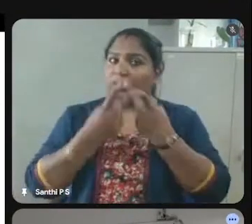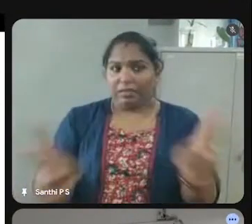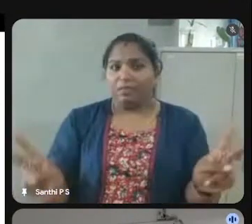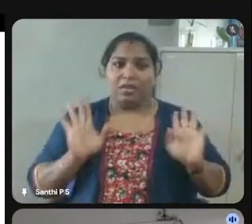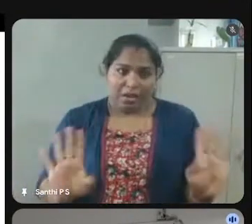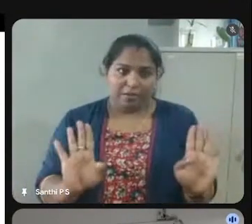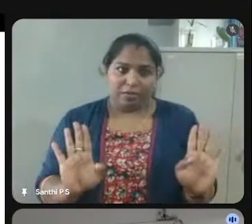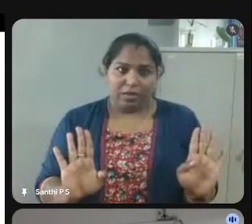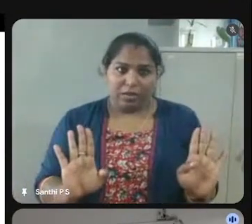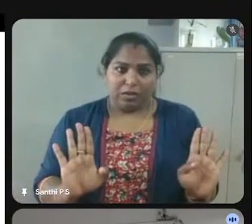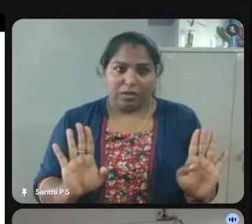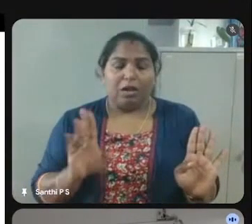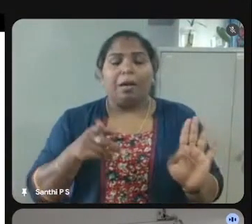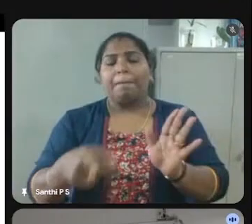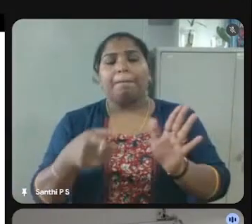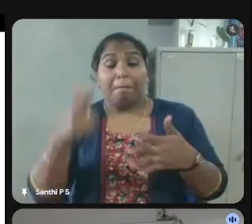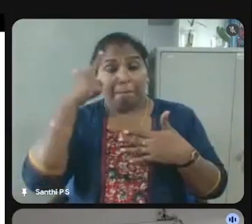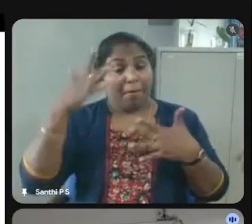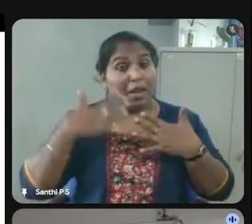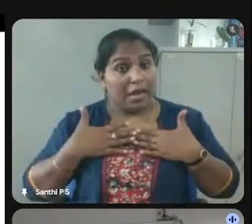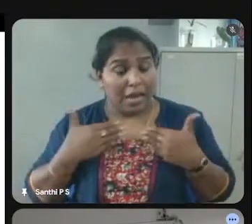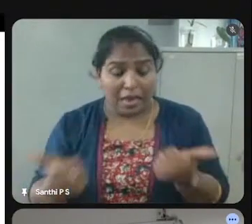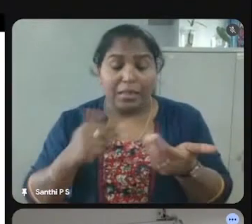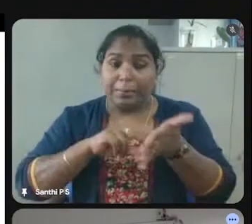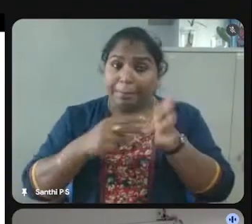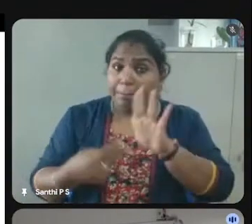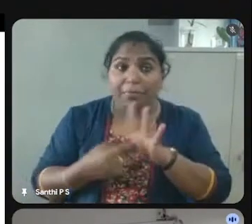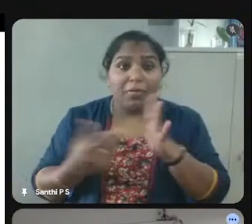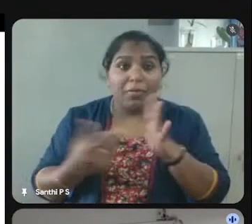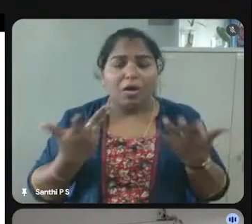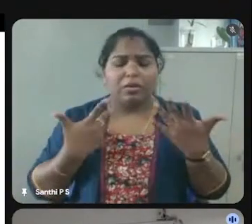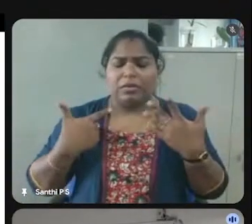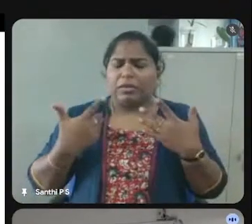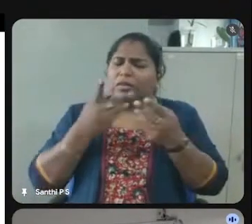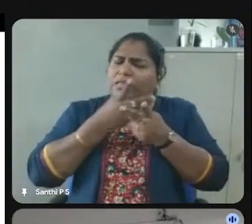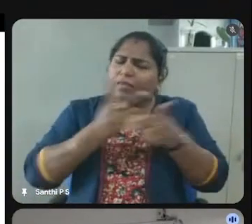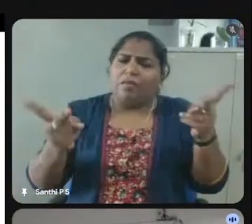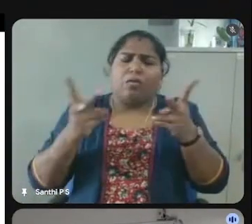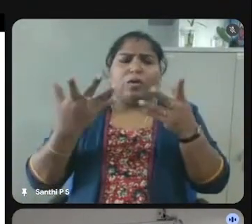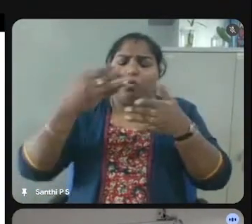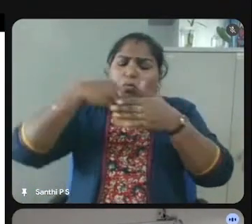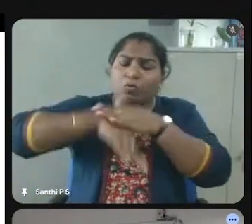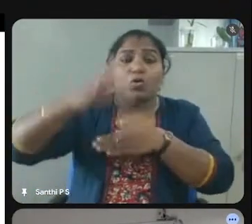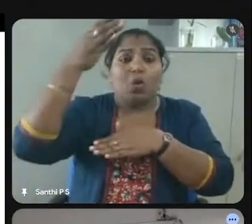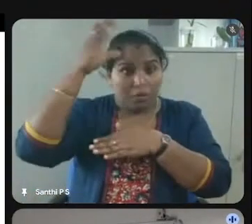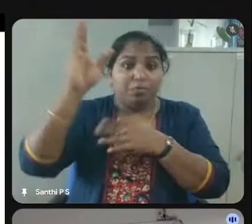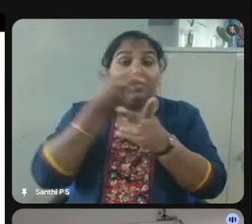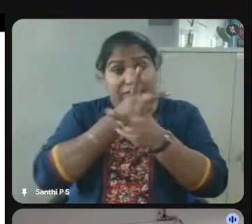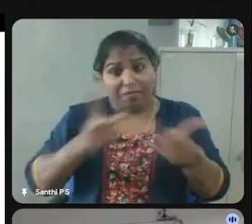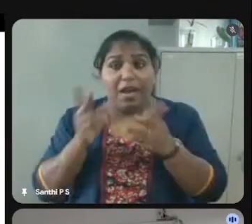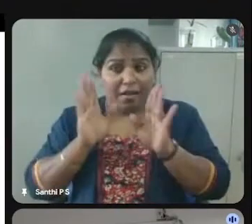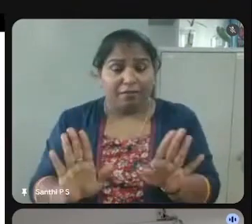പറയുന്നത് മാനസിക രോഗമില്ലാത്ത അവസ്ഥ എന്നുള്ളതിൽ കവിഞ്ഞ് കുറെ കാര്യങ്ങളുണ്ട്, കുറെ കോൺസെപ്റ്റ് അതിൽ പറയുന്നുണ്ട്.